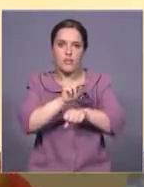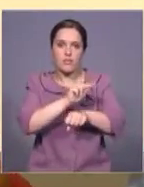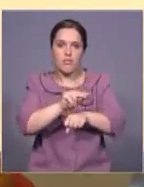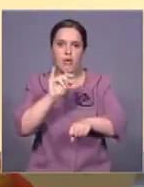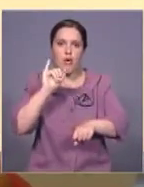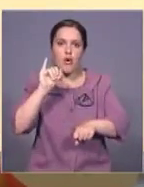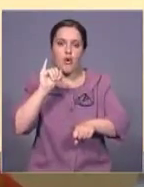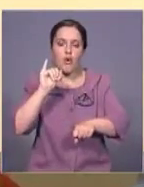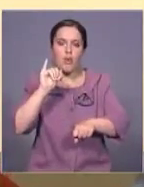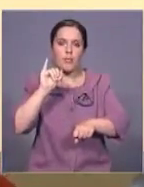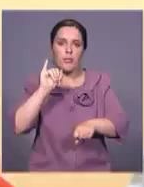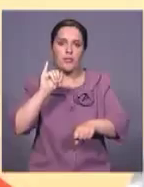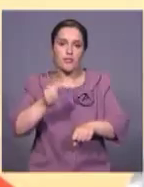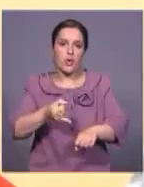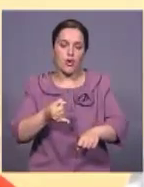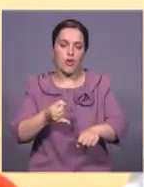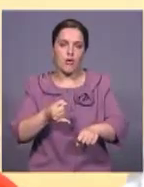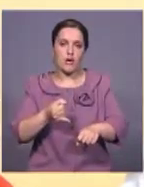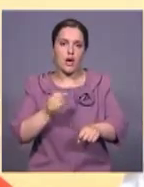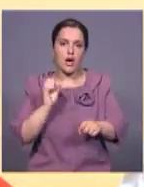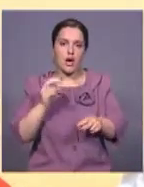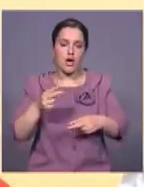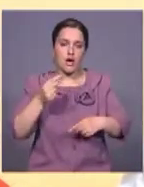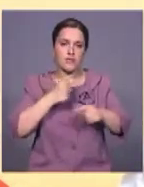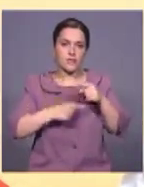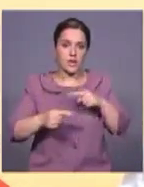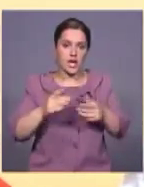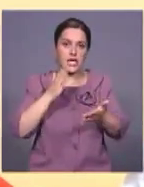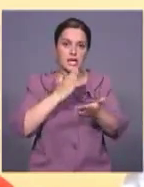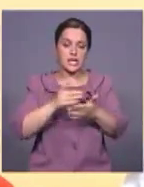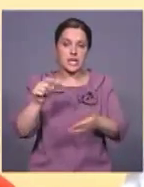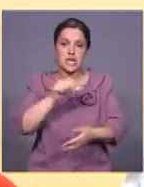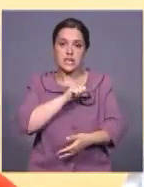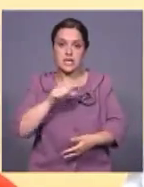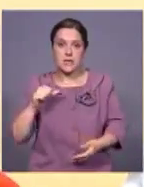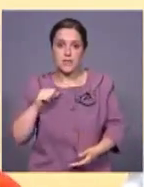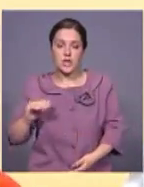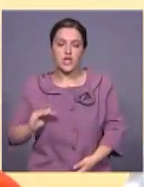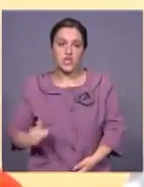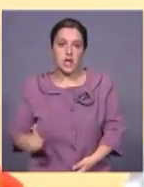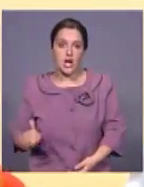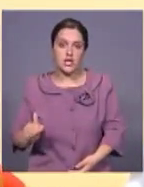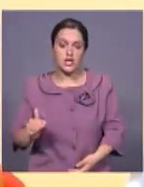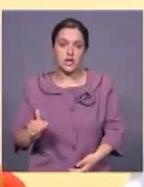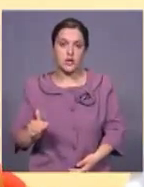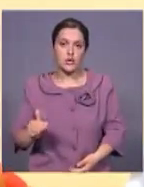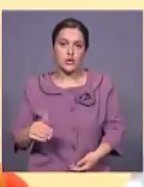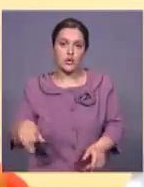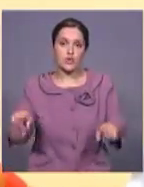бизнес, и с лоббированием интересов частных аккредитационных агентств, которые тоже превратили